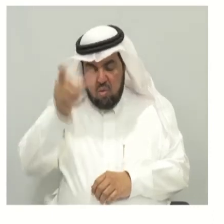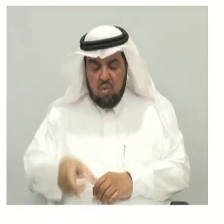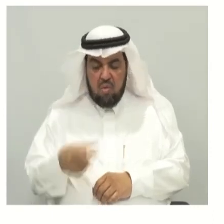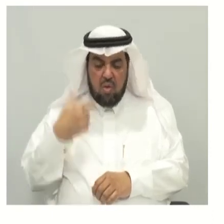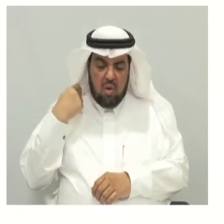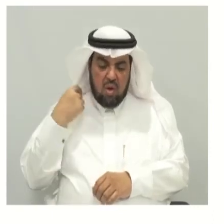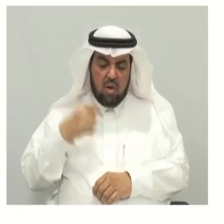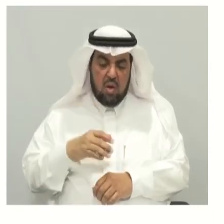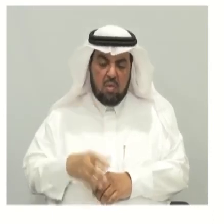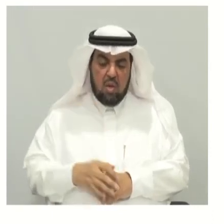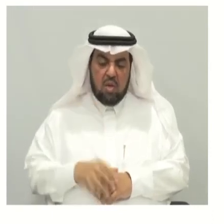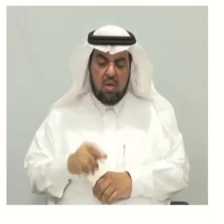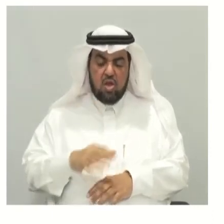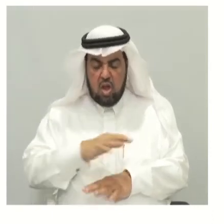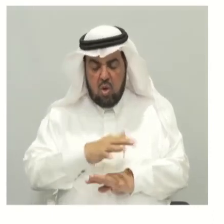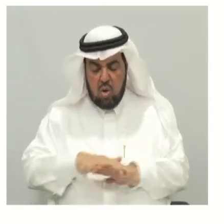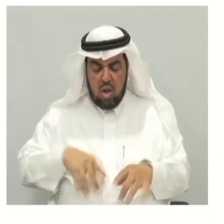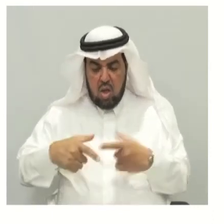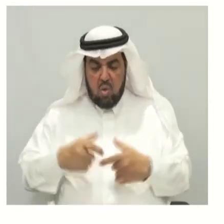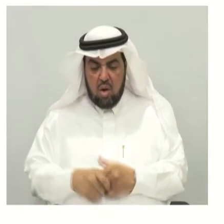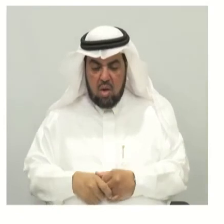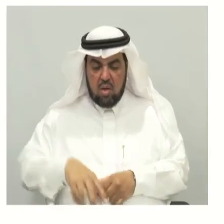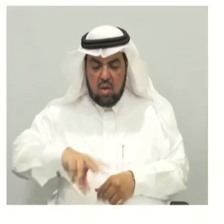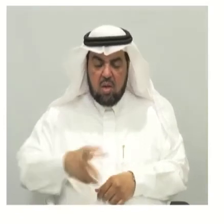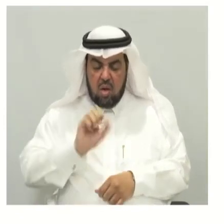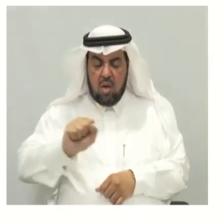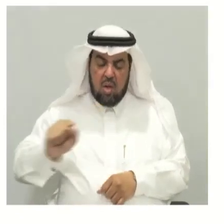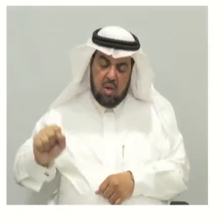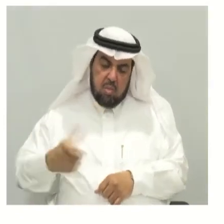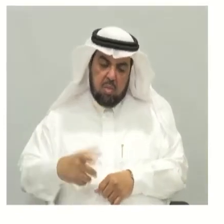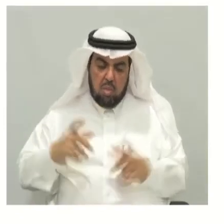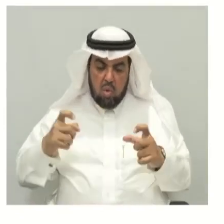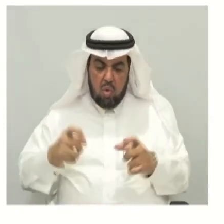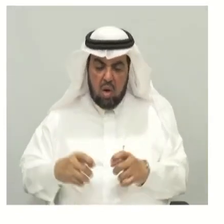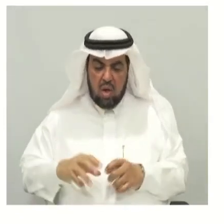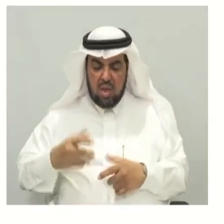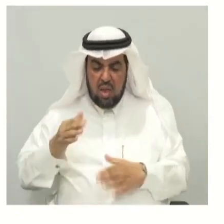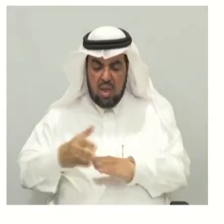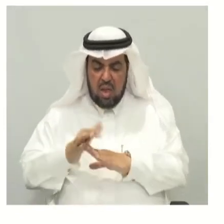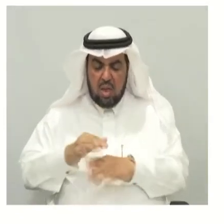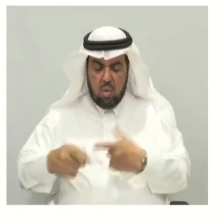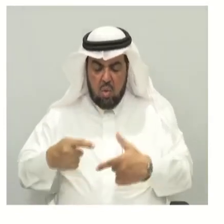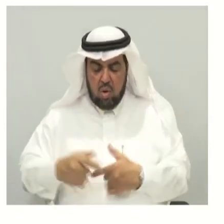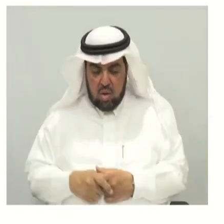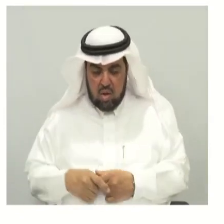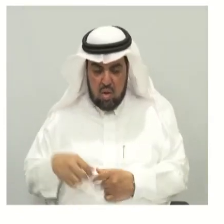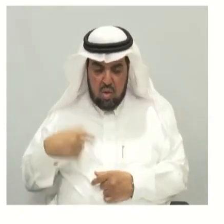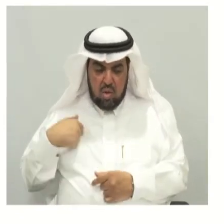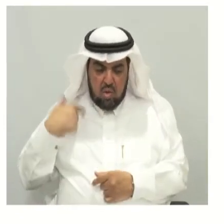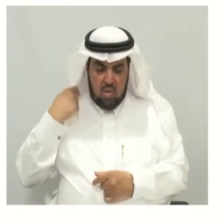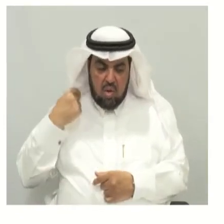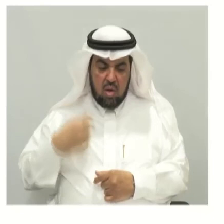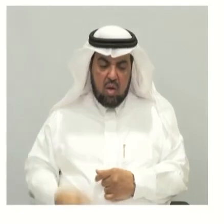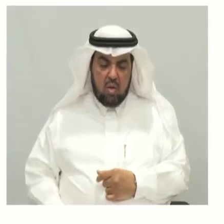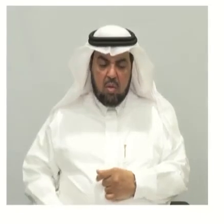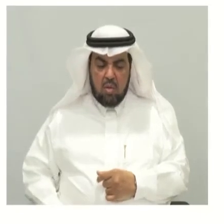صف أفقي من العناصر في الجدول الدوري تتغير خصائصه بصورة تدريجية ودورية، ما الذي أطلق عليها؟